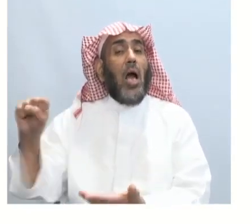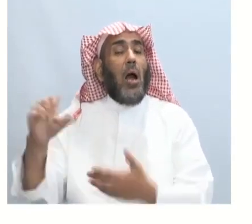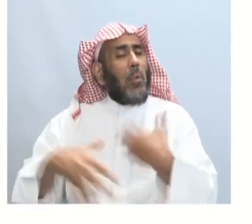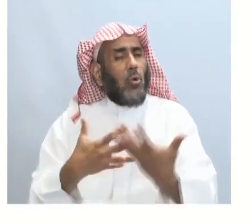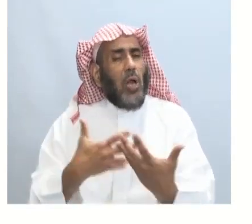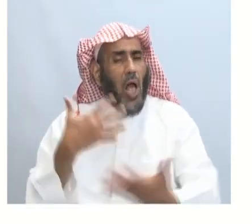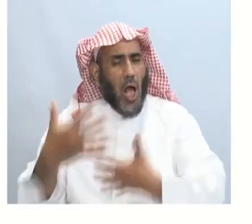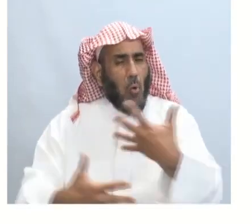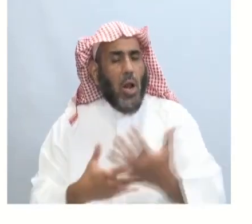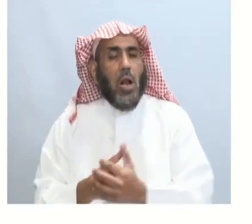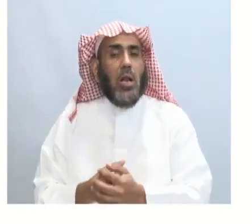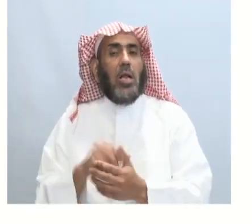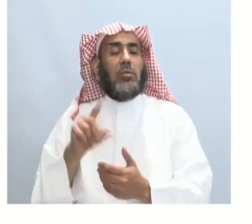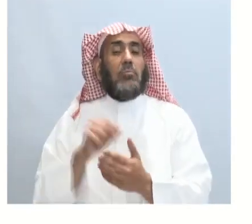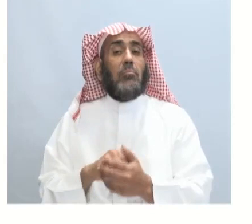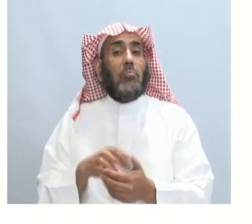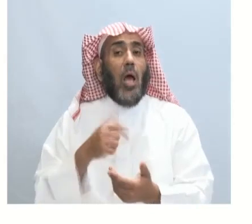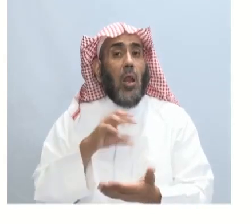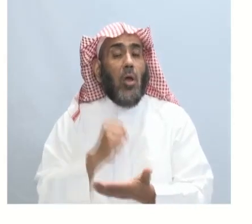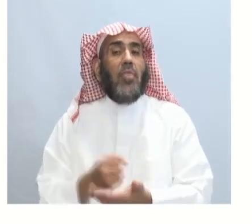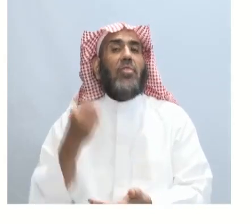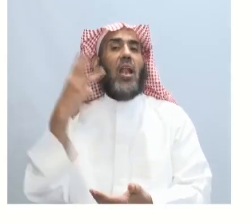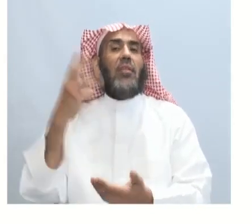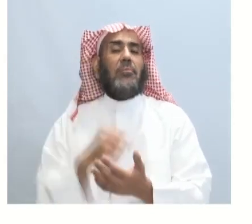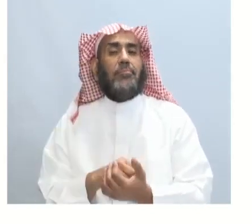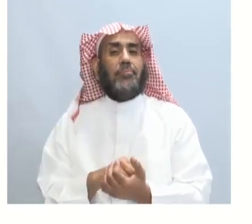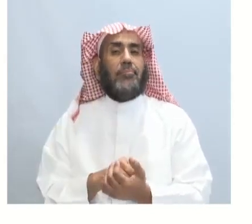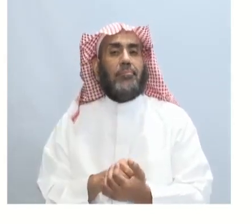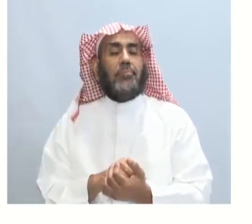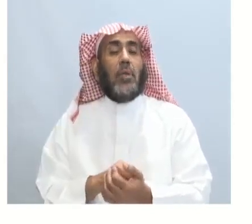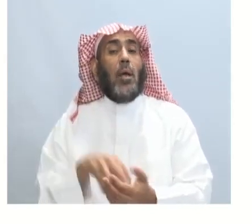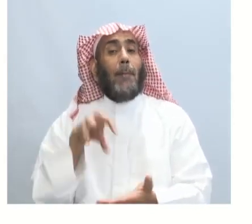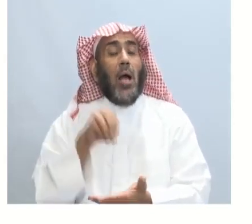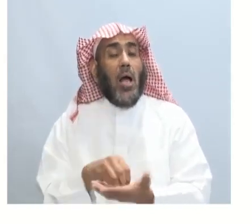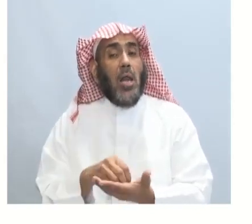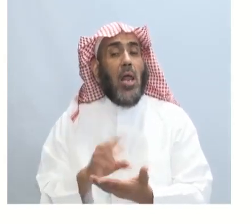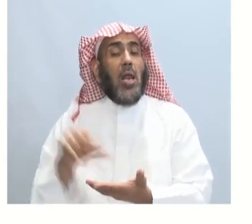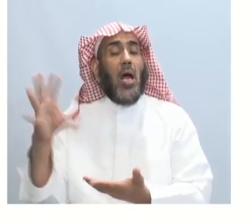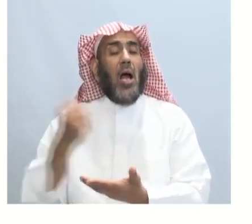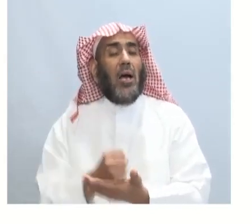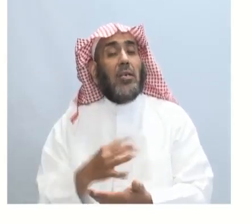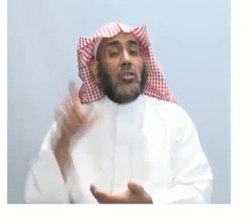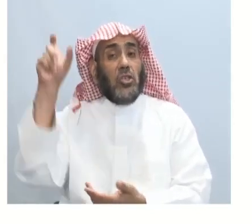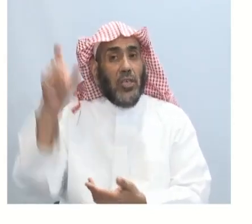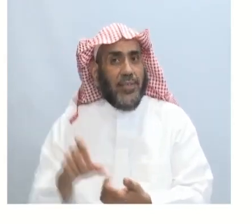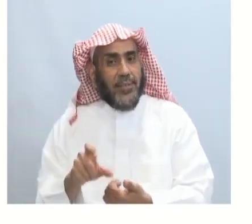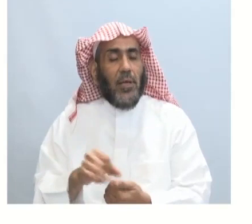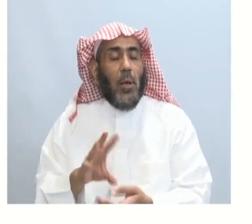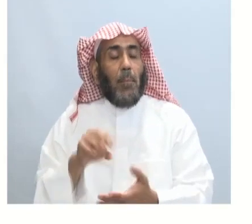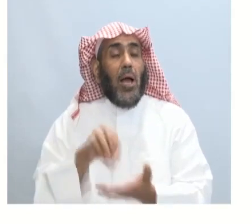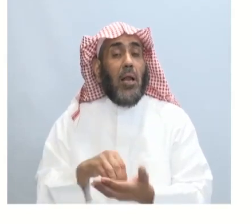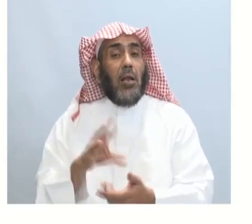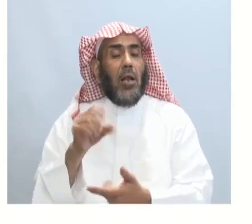الحق احسنتم بان نقول هي ثلاثه محل الحق الشخصي محل الحق